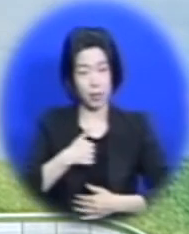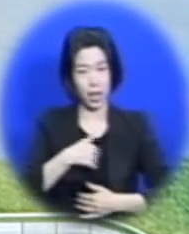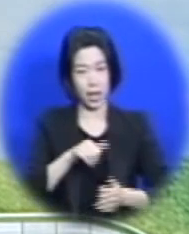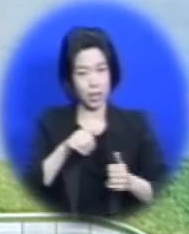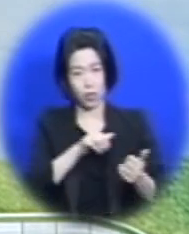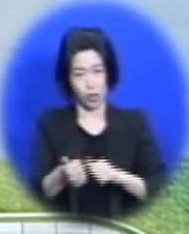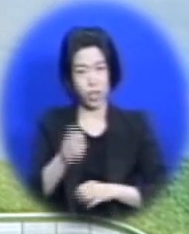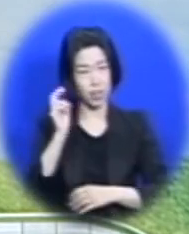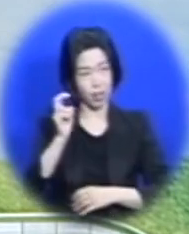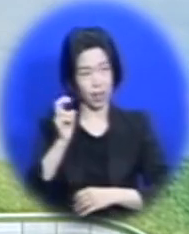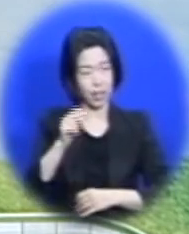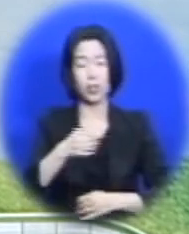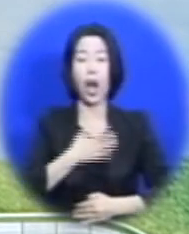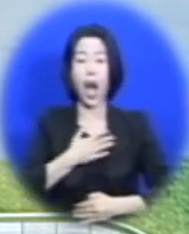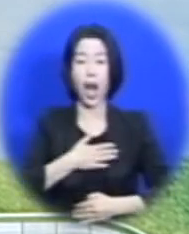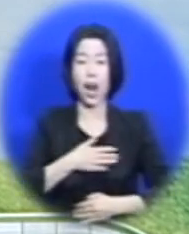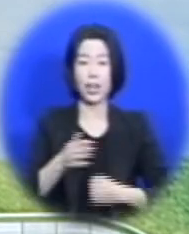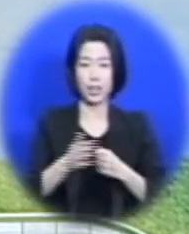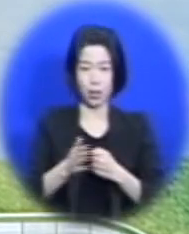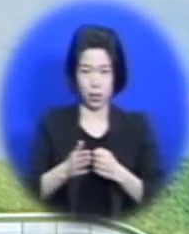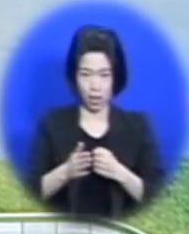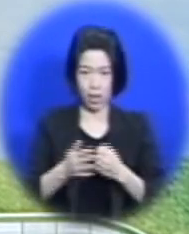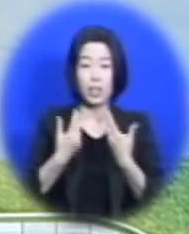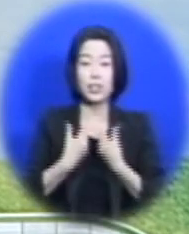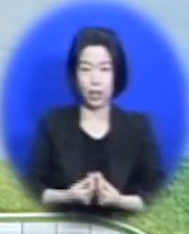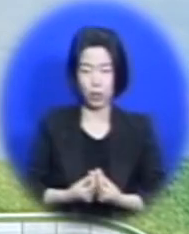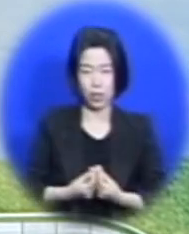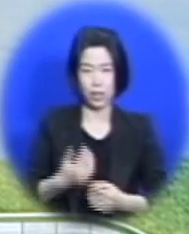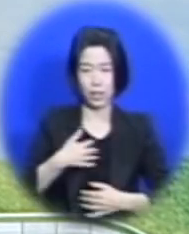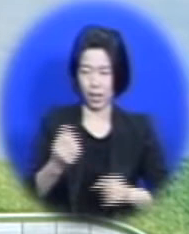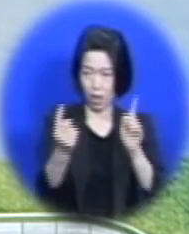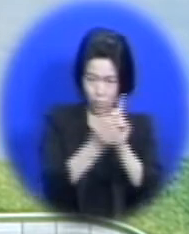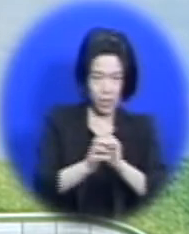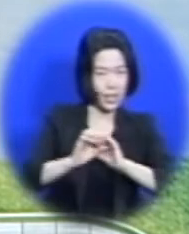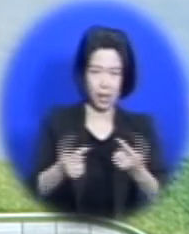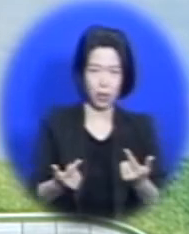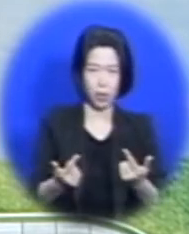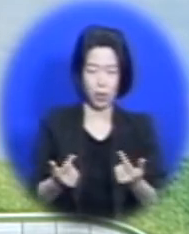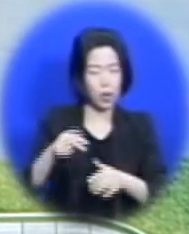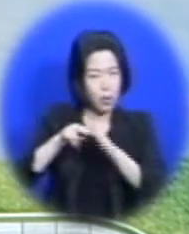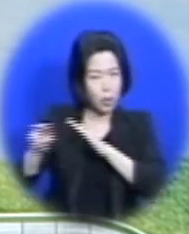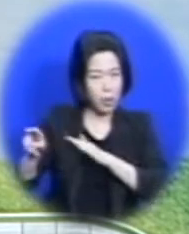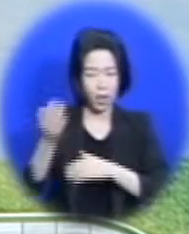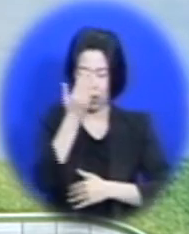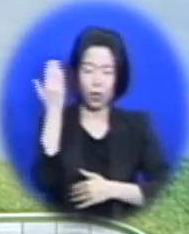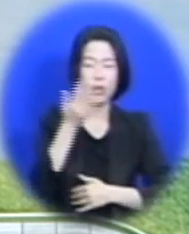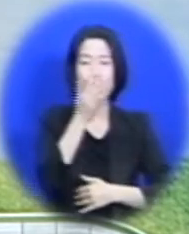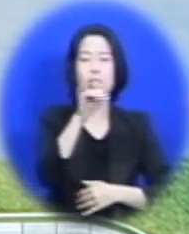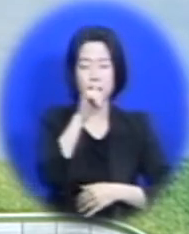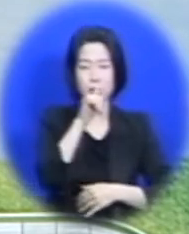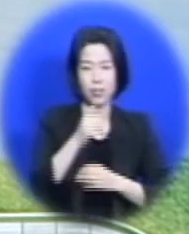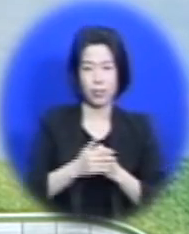할 거야. 그걸 아는 경우에는 내가 맞닥뜨리지 않고 도망가거나 피할 수